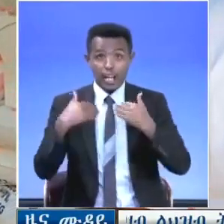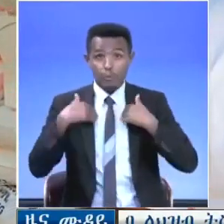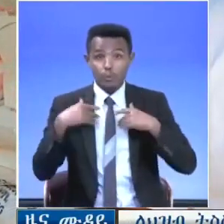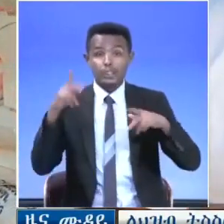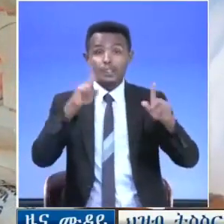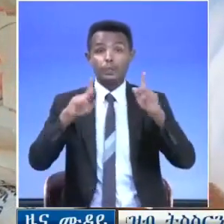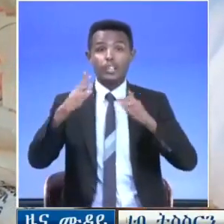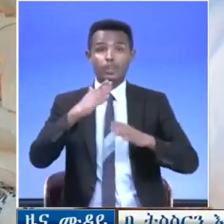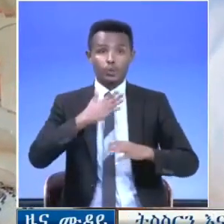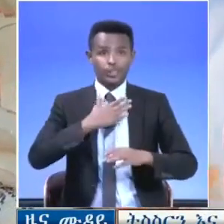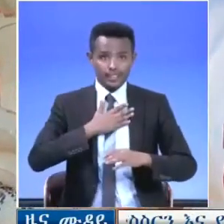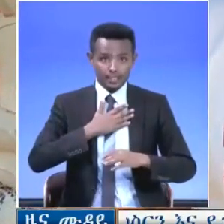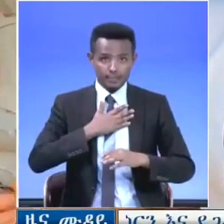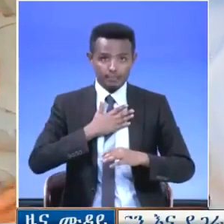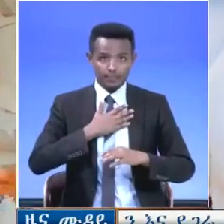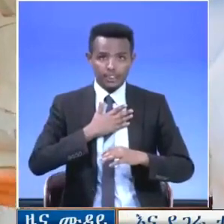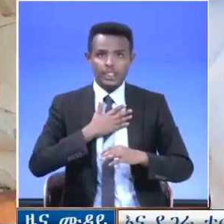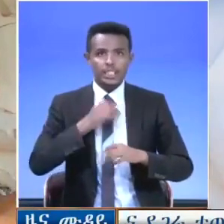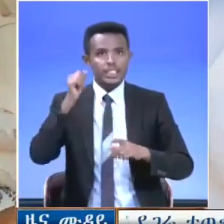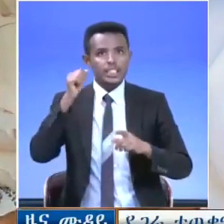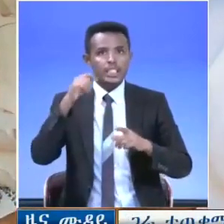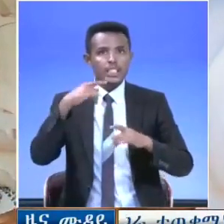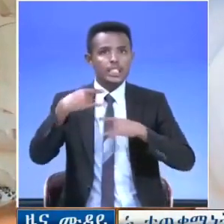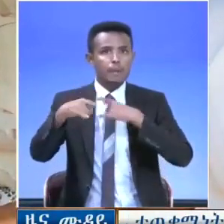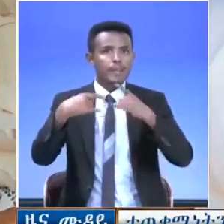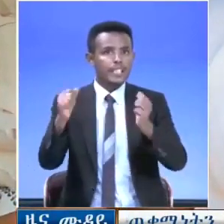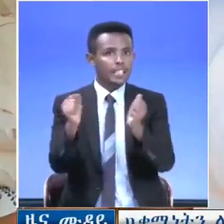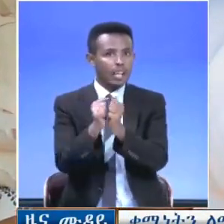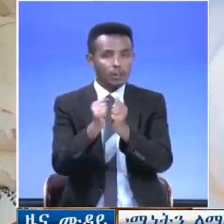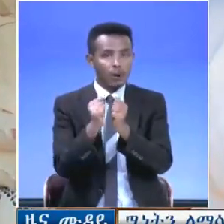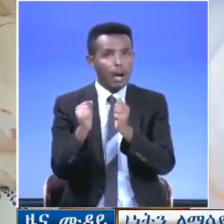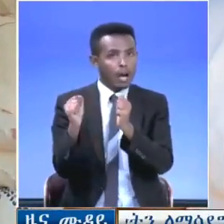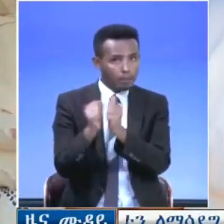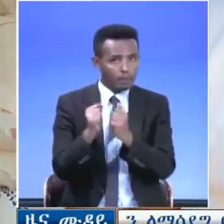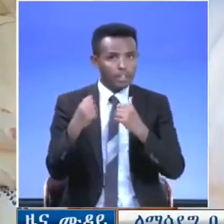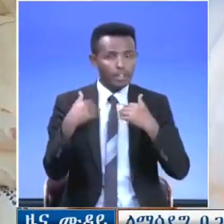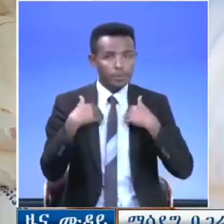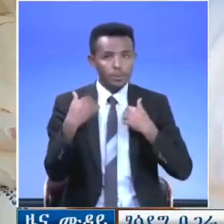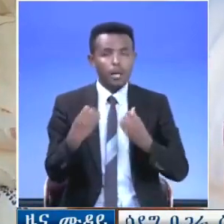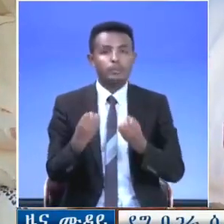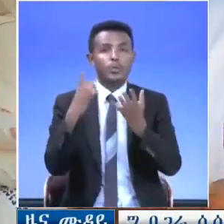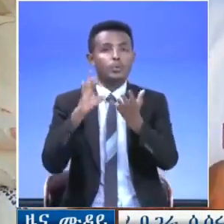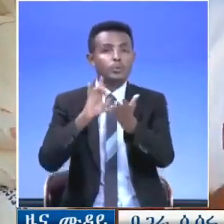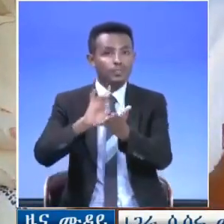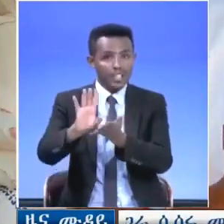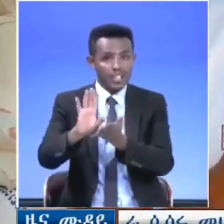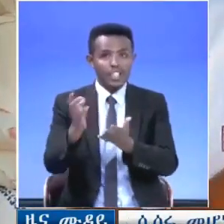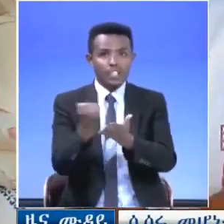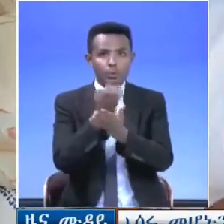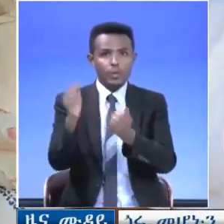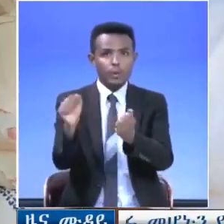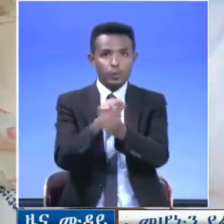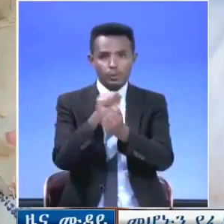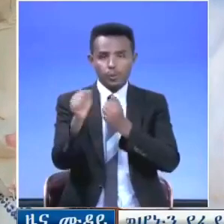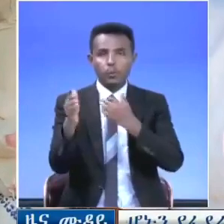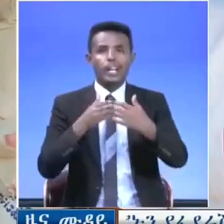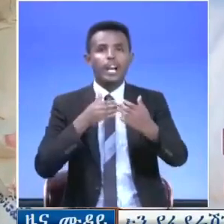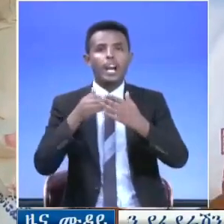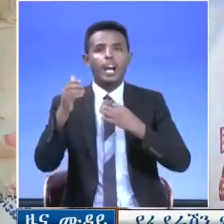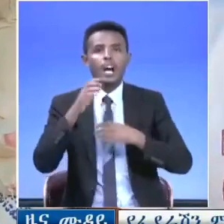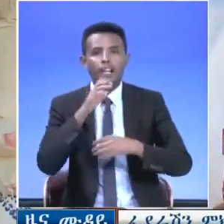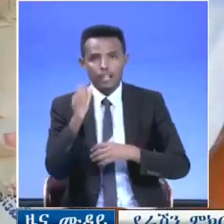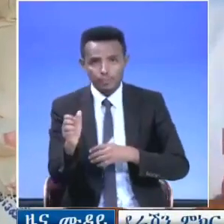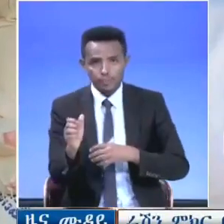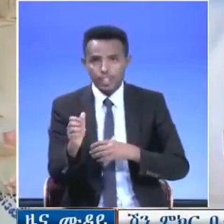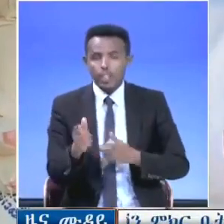ወገኖቻችን በየዘመድ ጋር ነው አሁን ተጠግተው ያሉት አብዛኞቹ ተፈናቃዮች። ኢኮኖሚያዊ ውድመቱ ቀላል አይደለም።